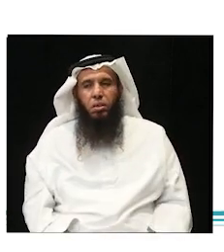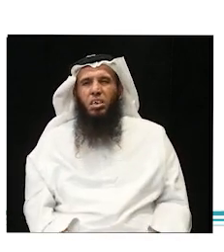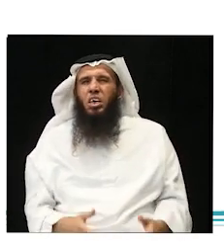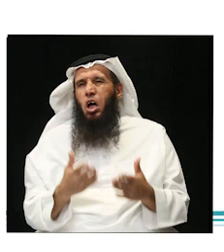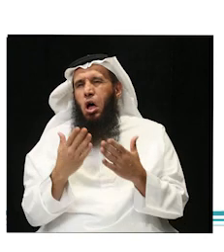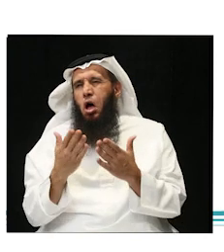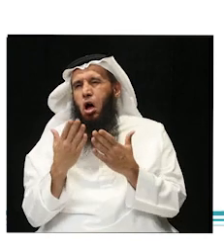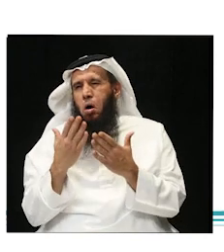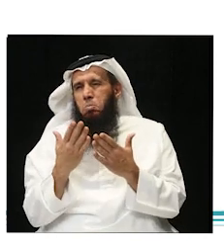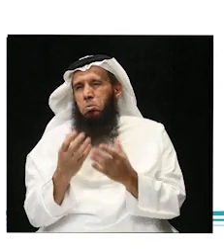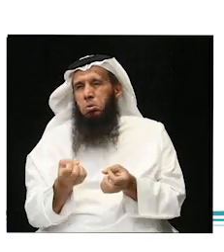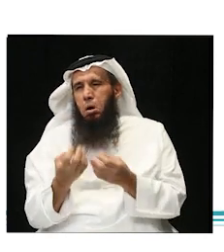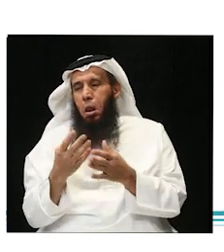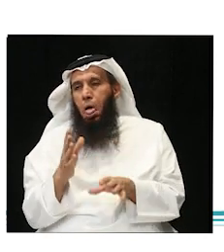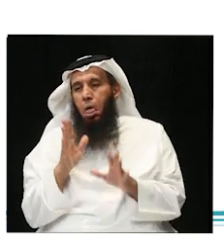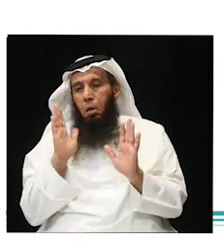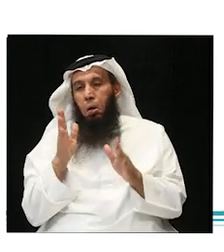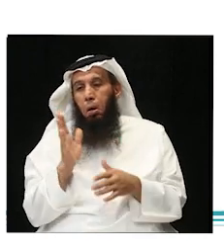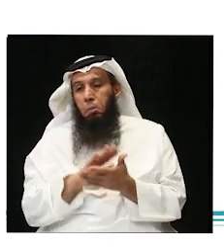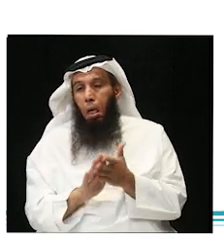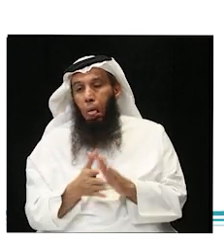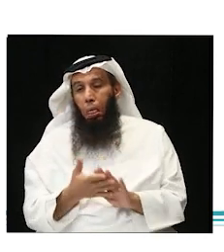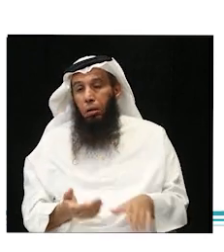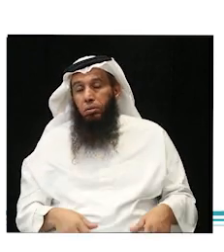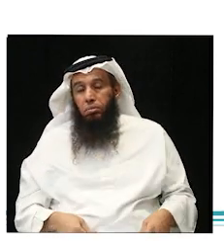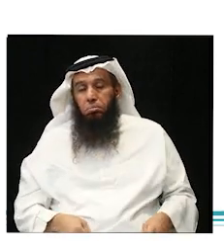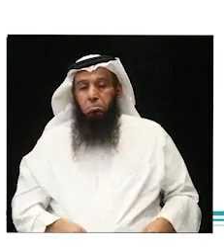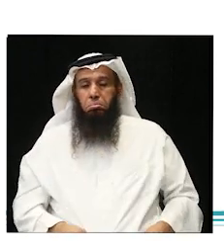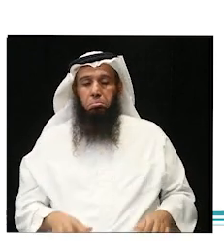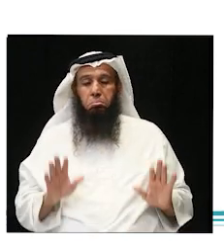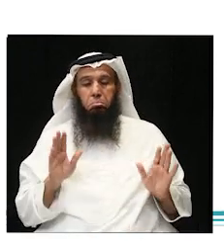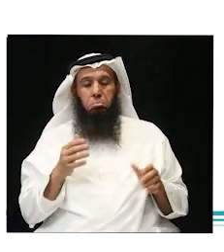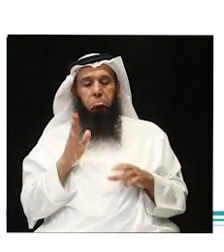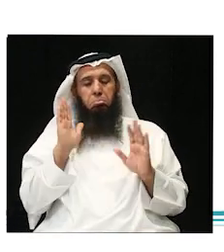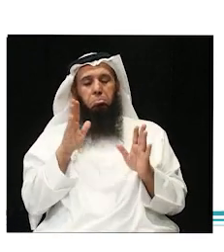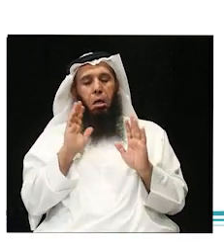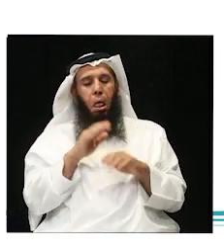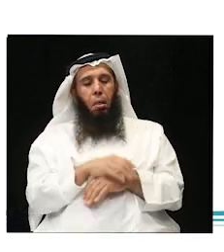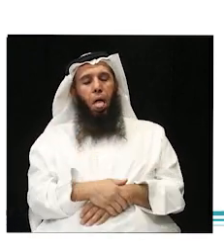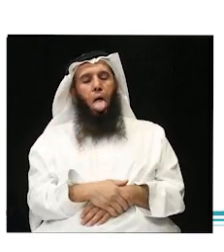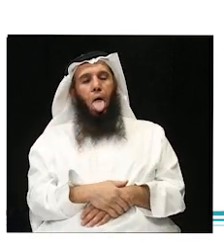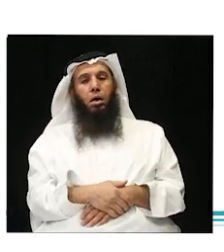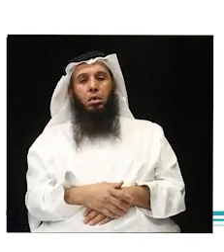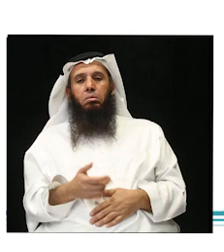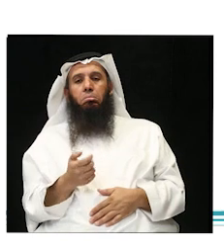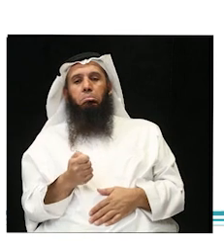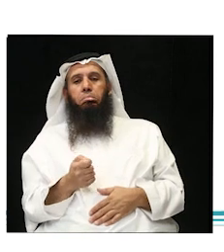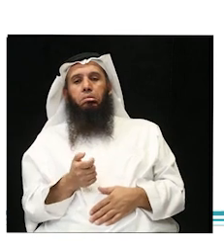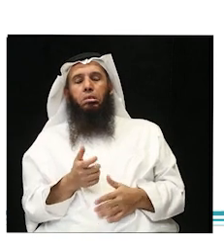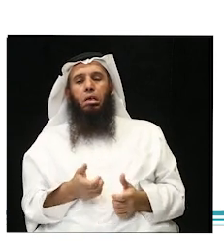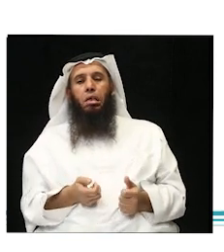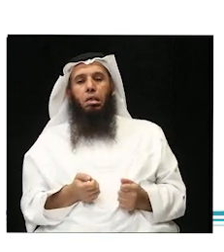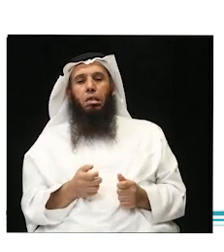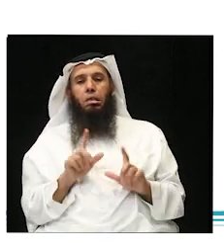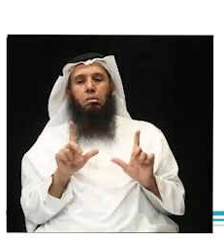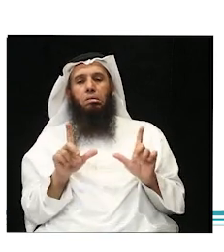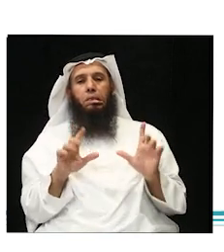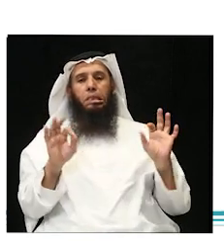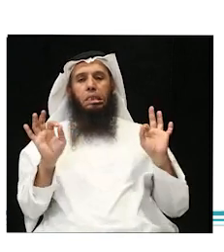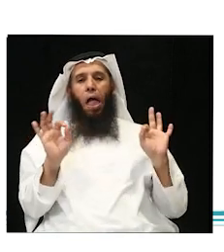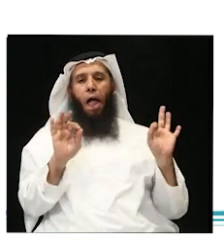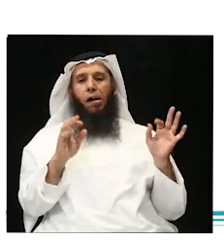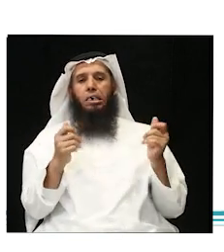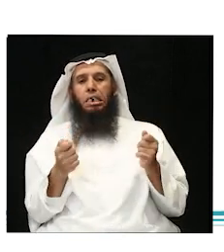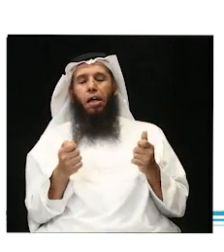لا، هذا رجاء كاذب. إذن الرجاء الصادق المحمود أنني أبذل أنا الجهد وأسعى إليه حتى يصل